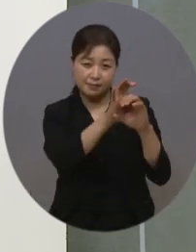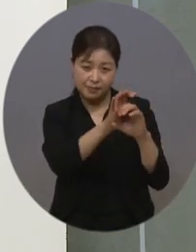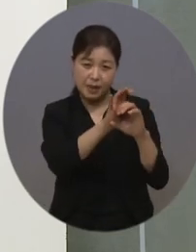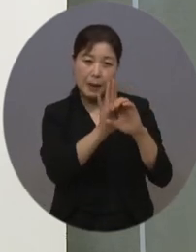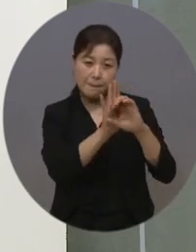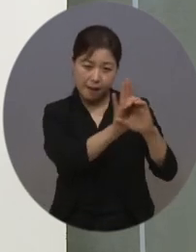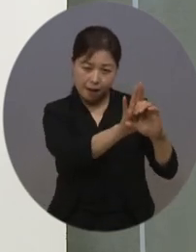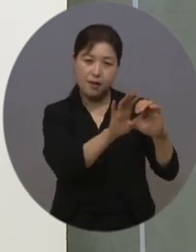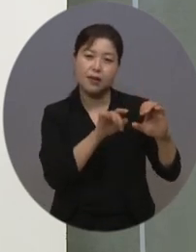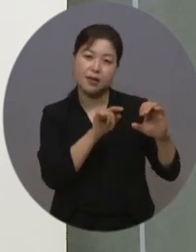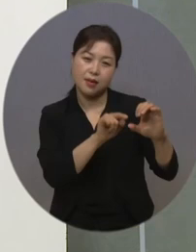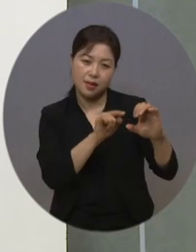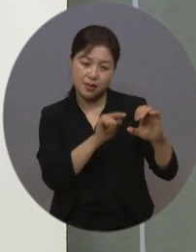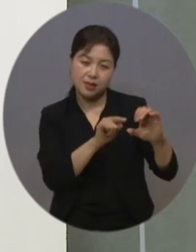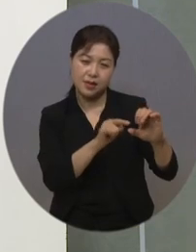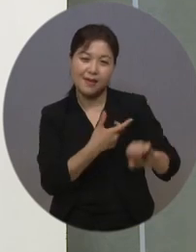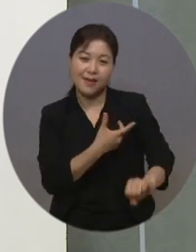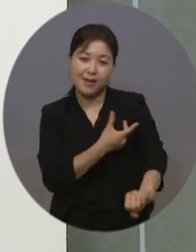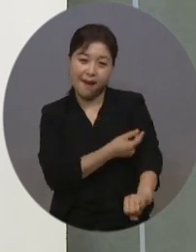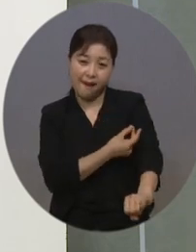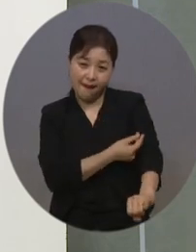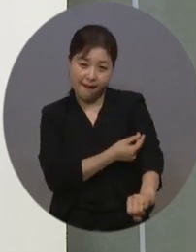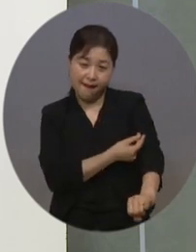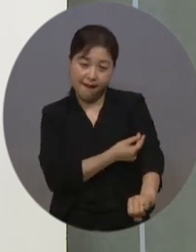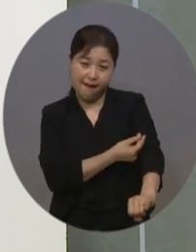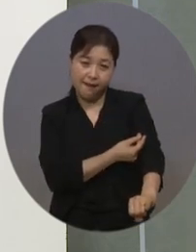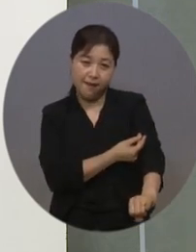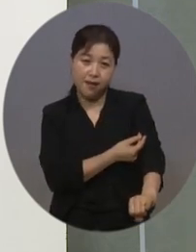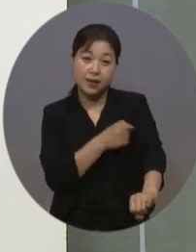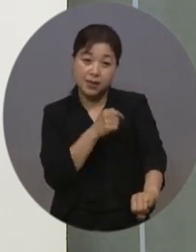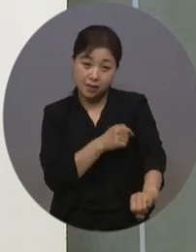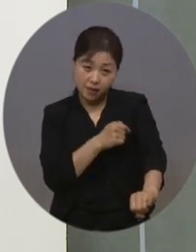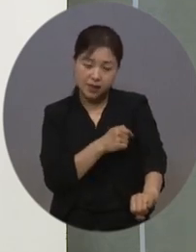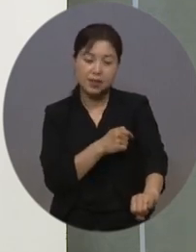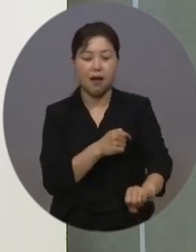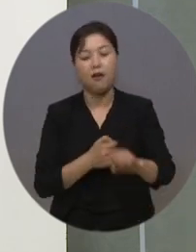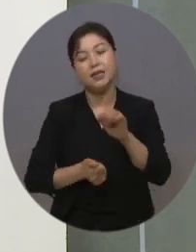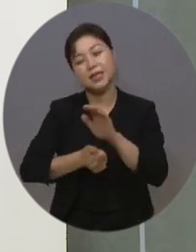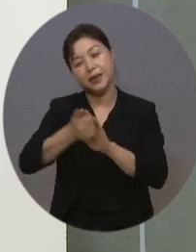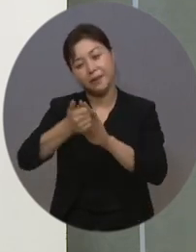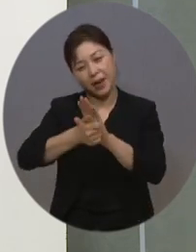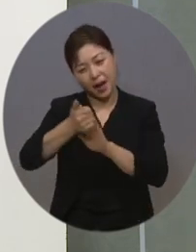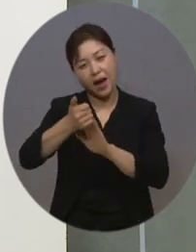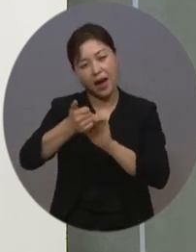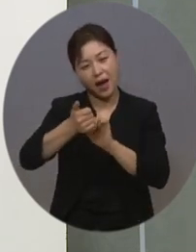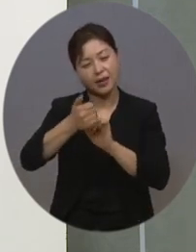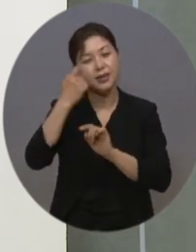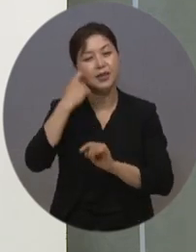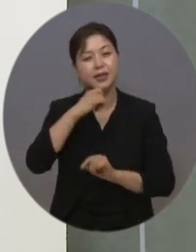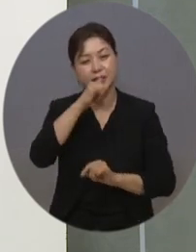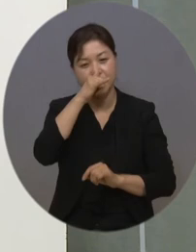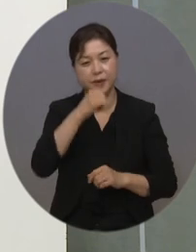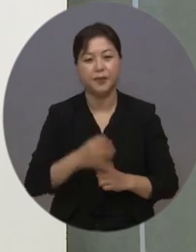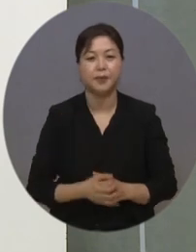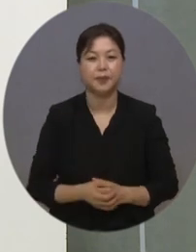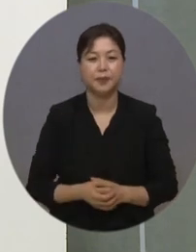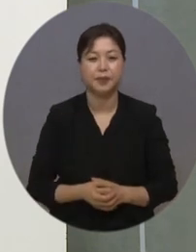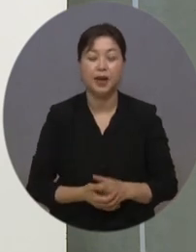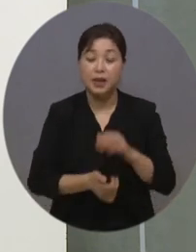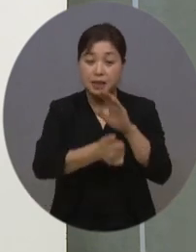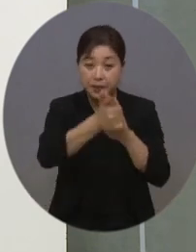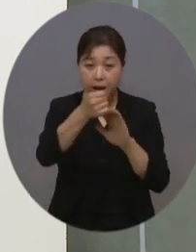바이러스의 그 백신 접종 뭐 이런 것이 우리에게 희망을 주고 있습니다.